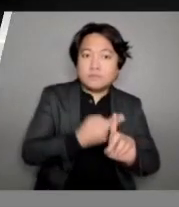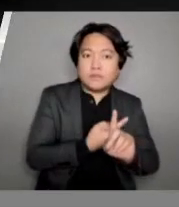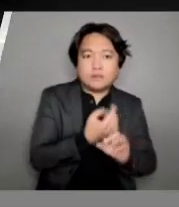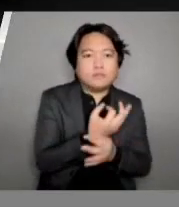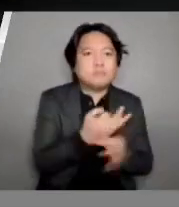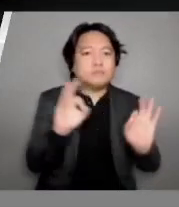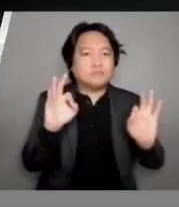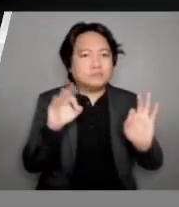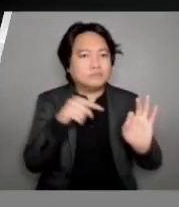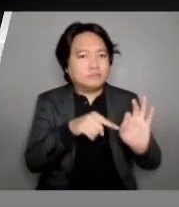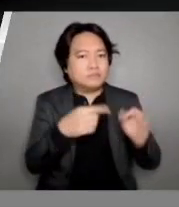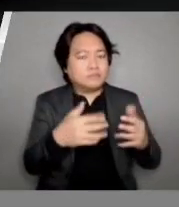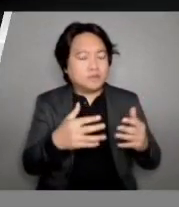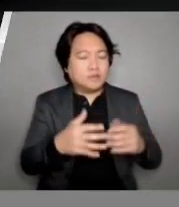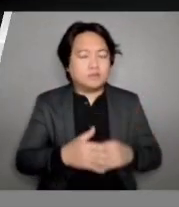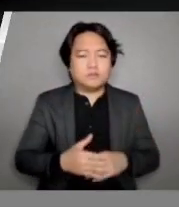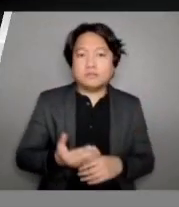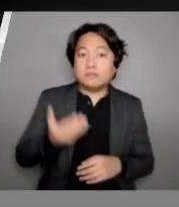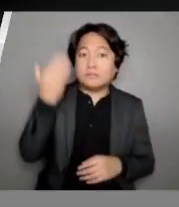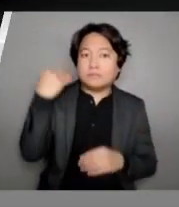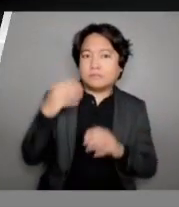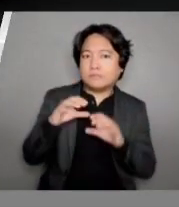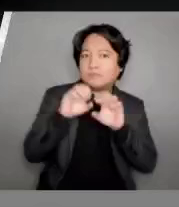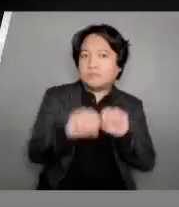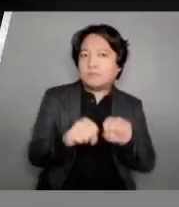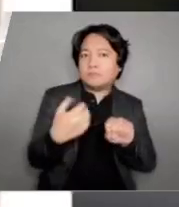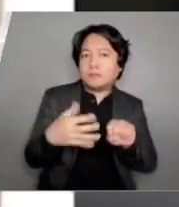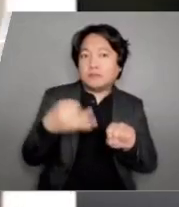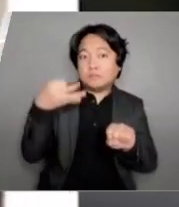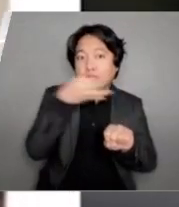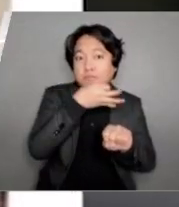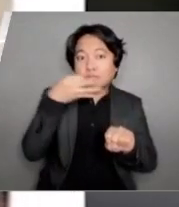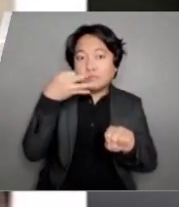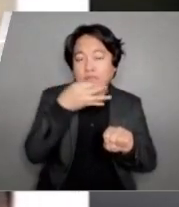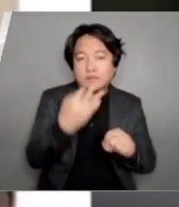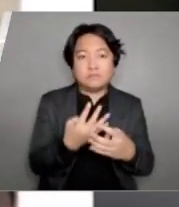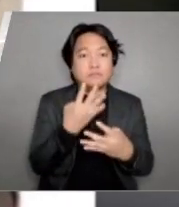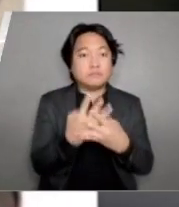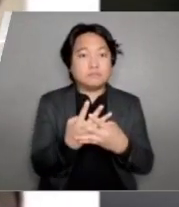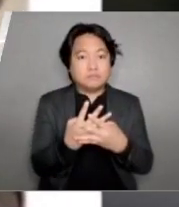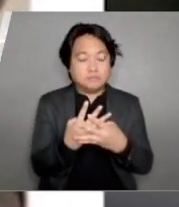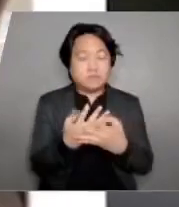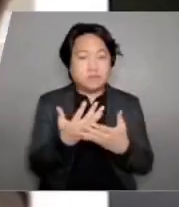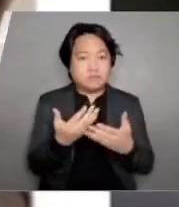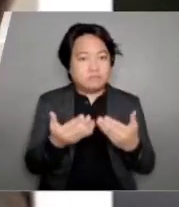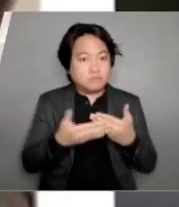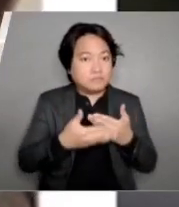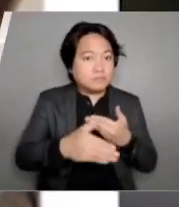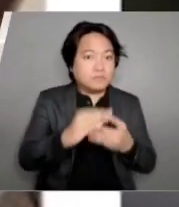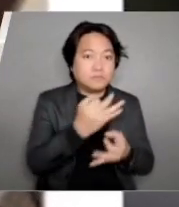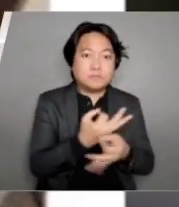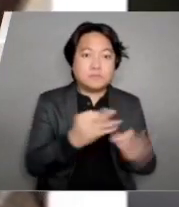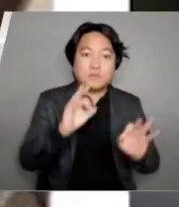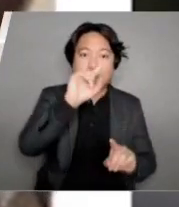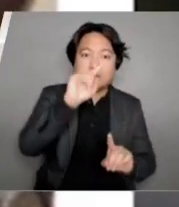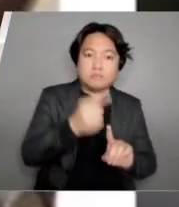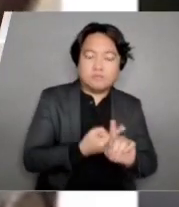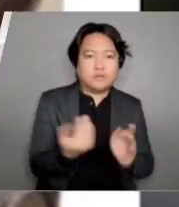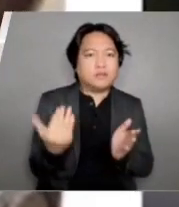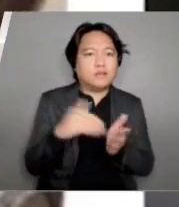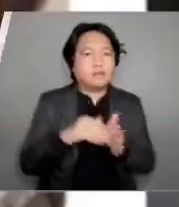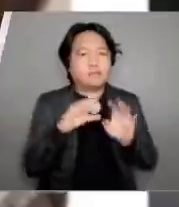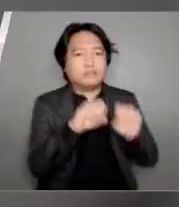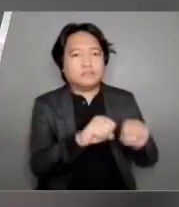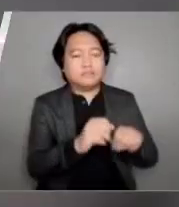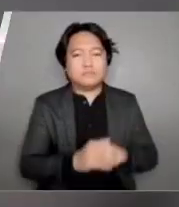sa violation ng illegal drugs. Ano? At the same time, tawag dito, minomonitor kasi